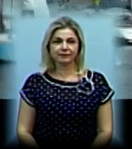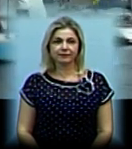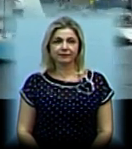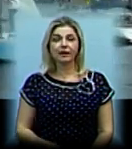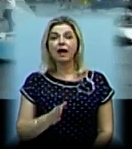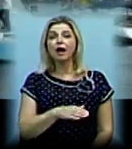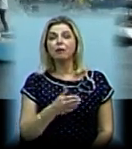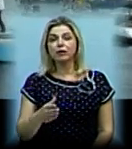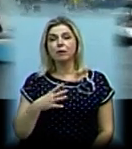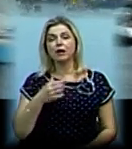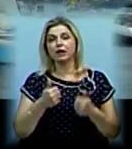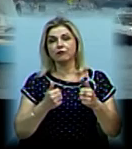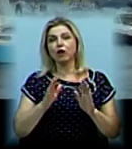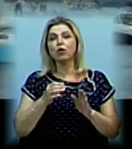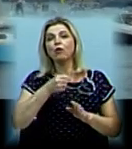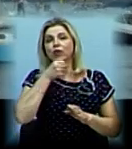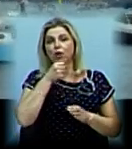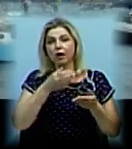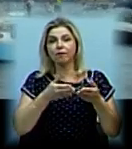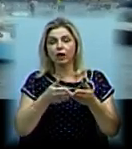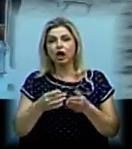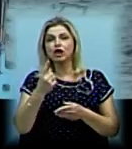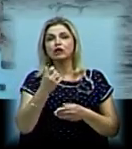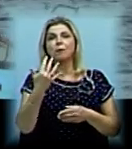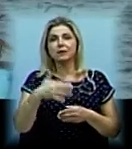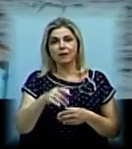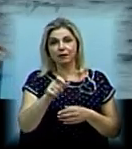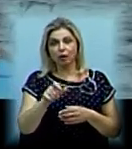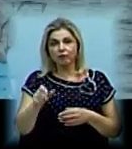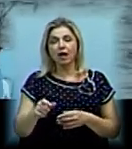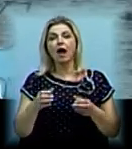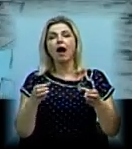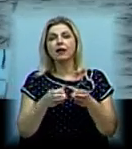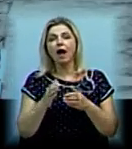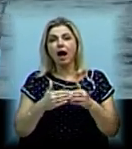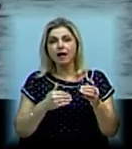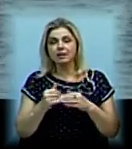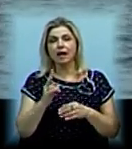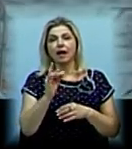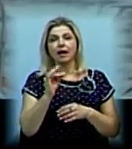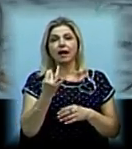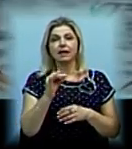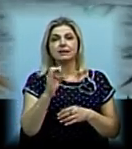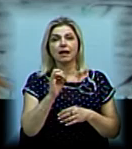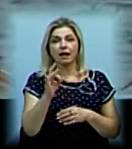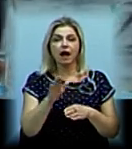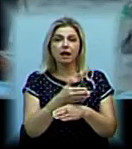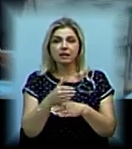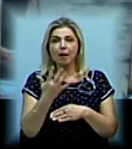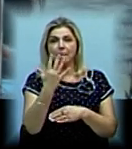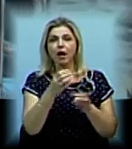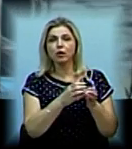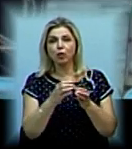Між собою змагались лише дорослі екіпажі – 150 яхтсменів. Клас яхт – крейсерські. Були розподілені на 5 груп.